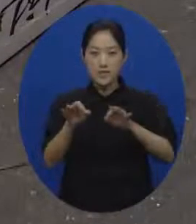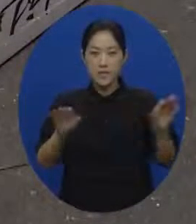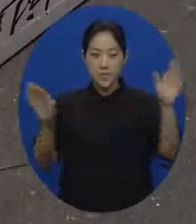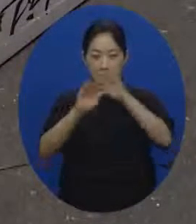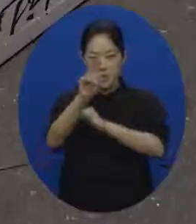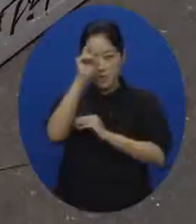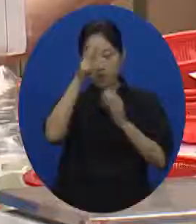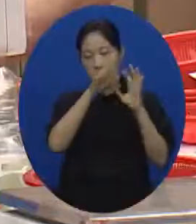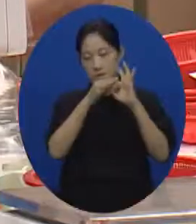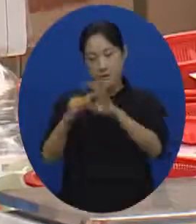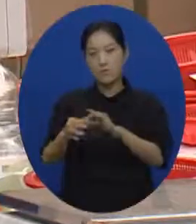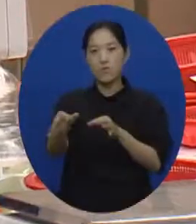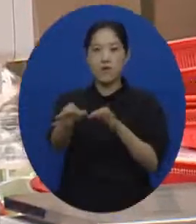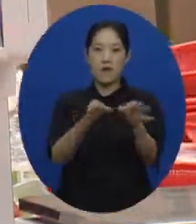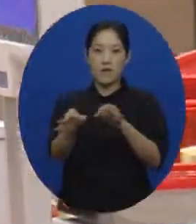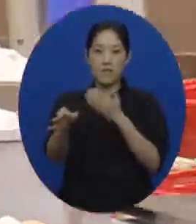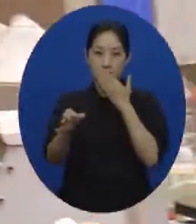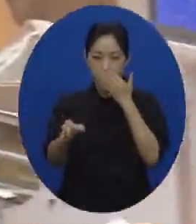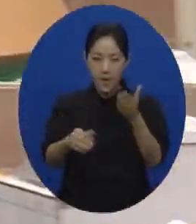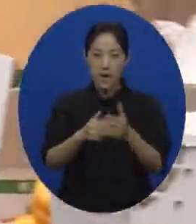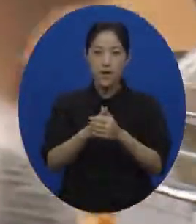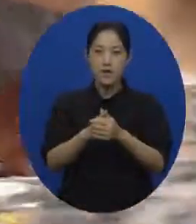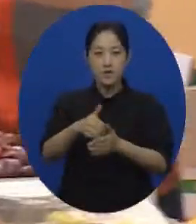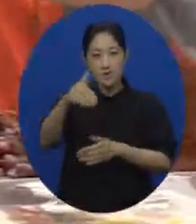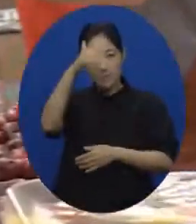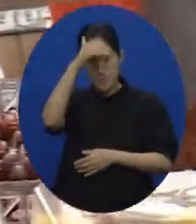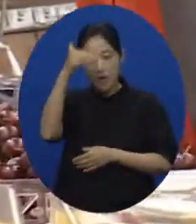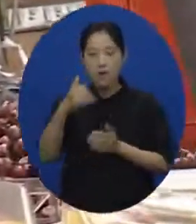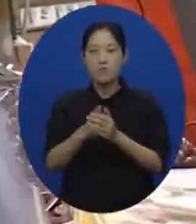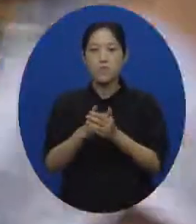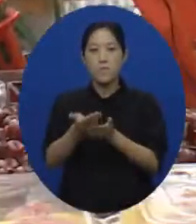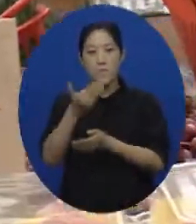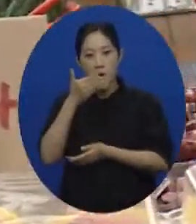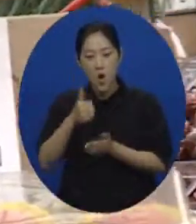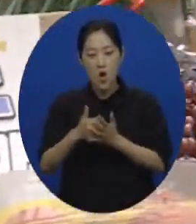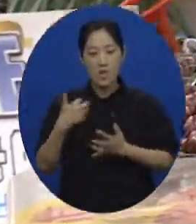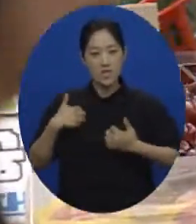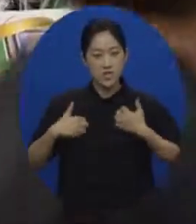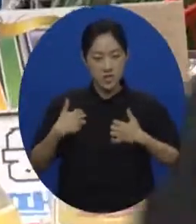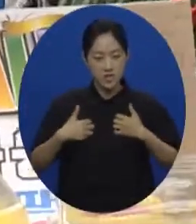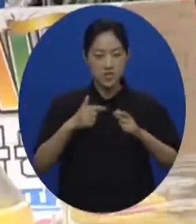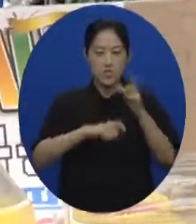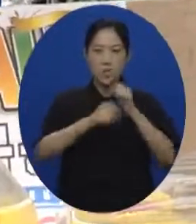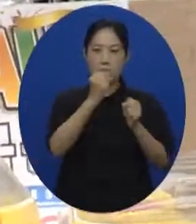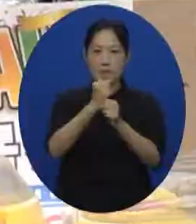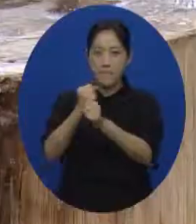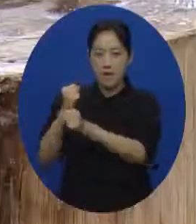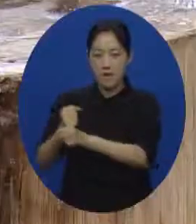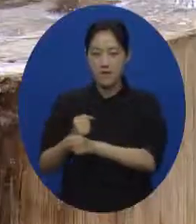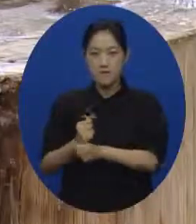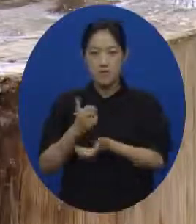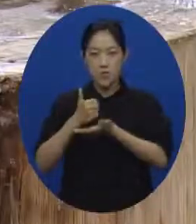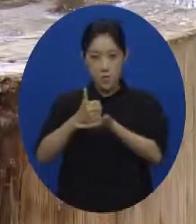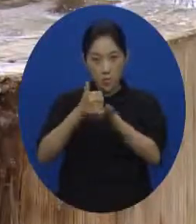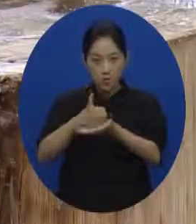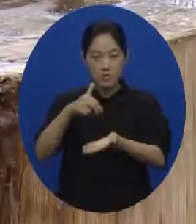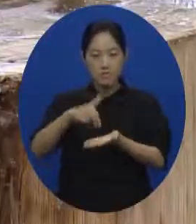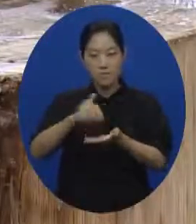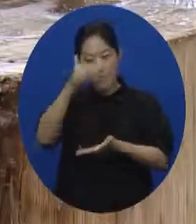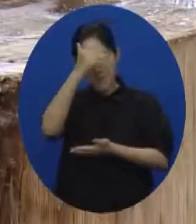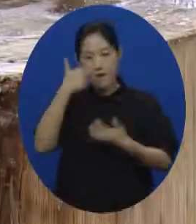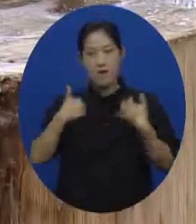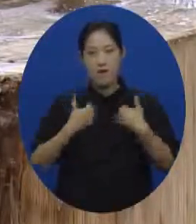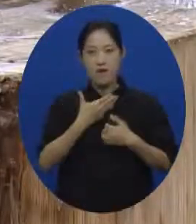문화야시장은 자정 무렵까지 영업시간을 연장하고 볼거리, 먹거리, 즐길거리 등을 확대해